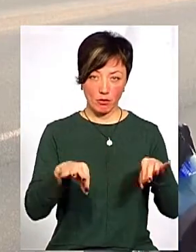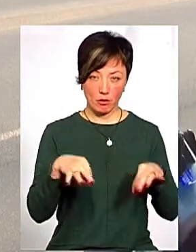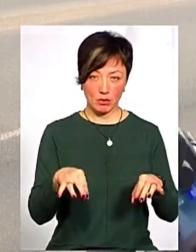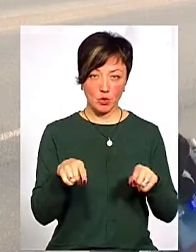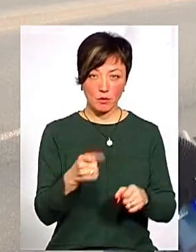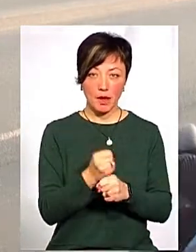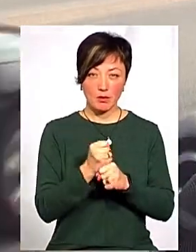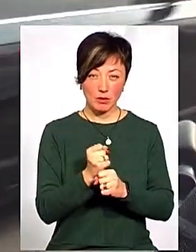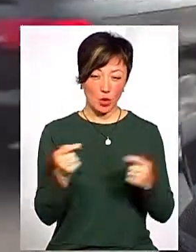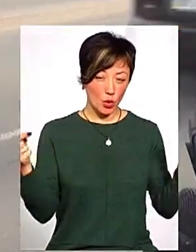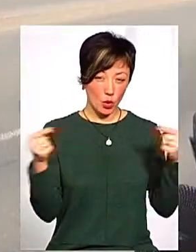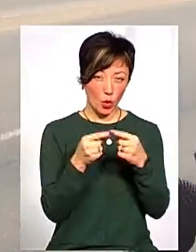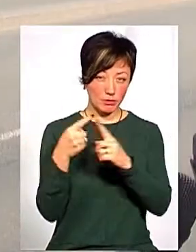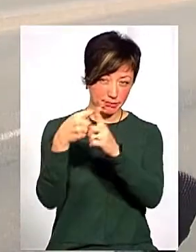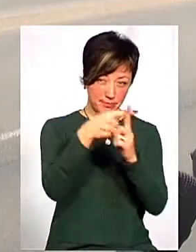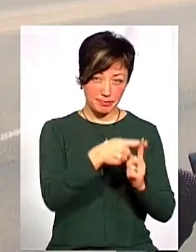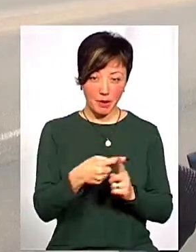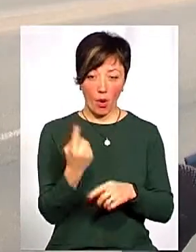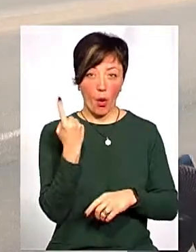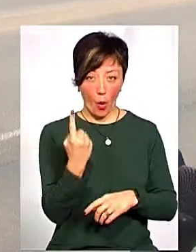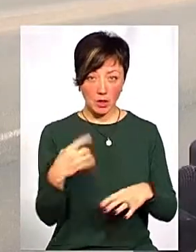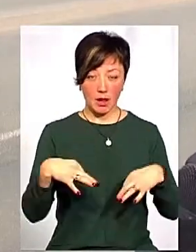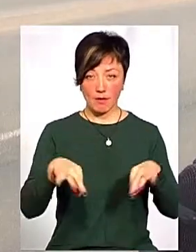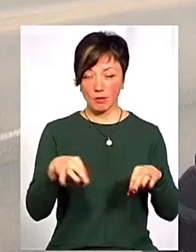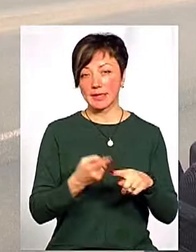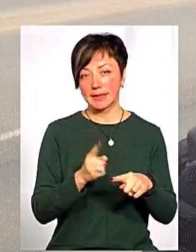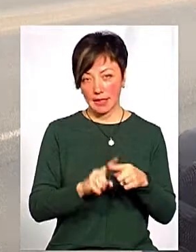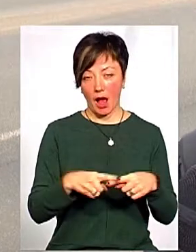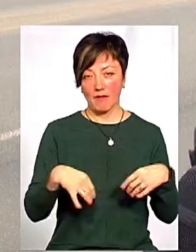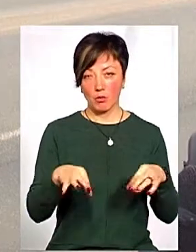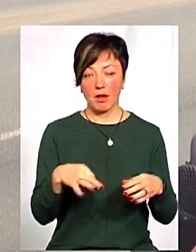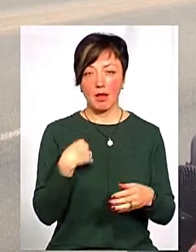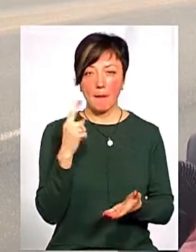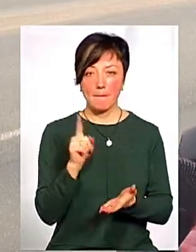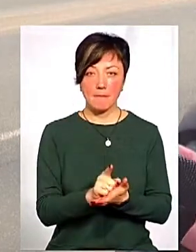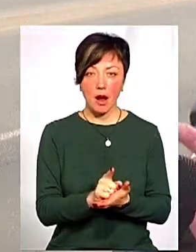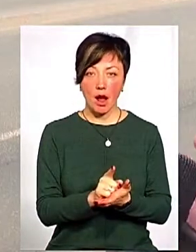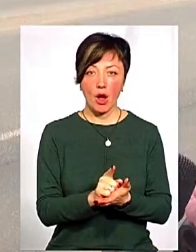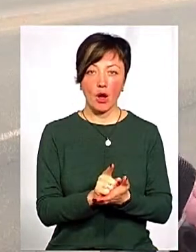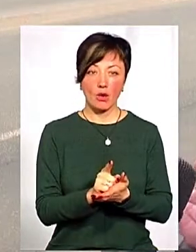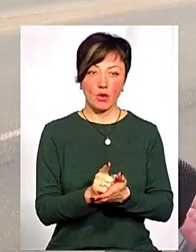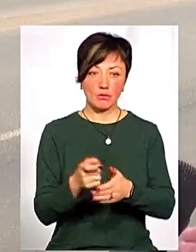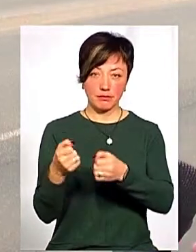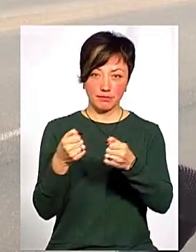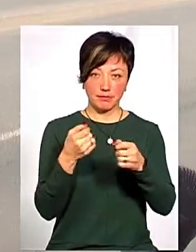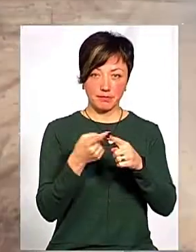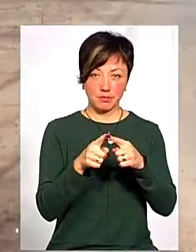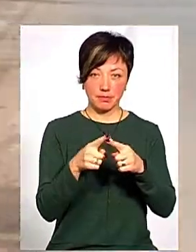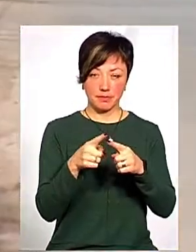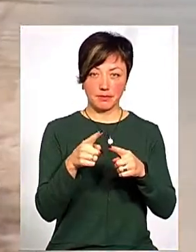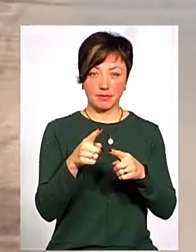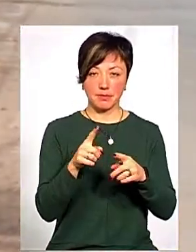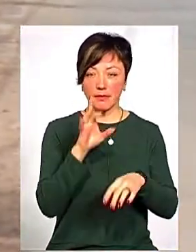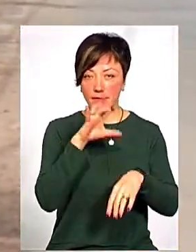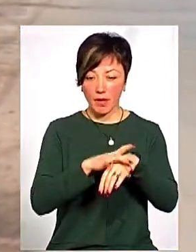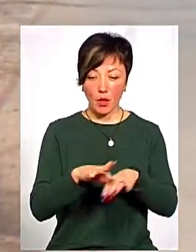тут працює лазер. Якщо я навів на один автомобіль, цей автомобіль я маю довести лазером до місця зупинки.